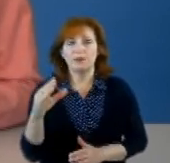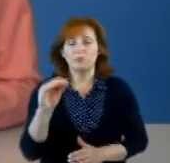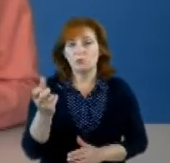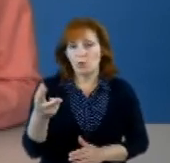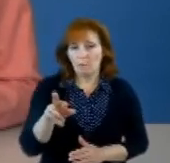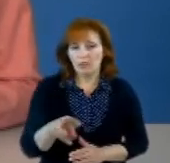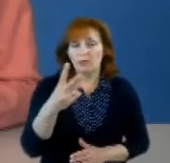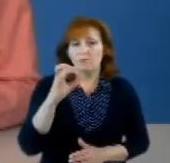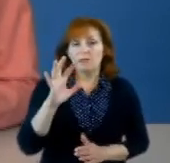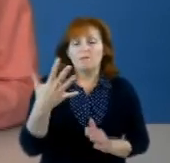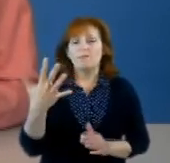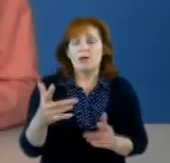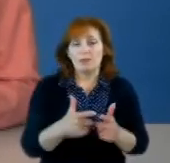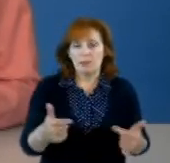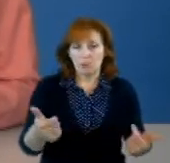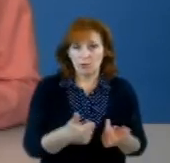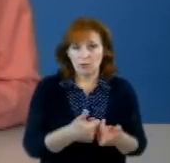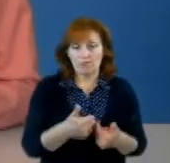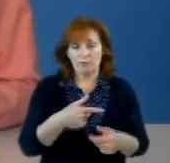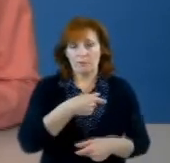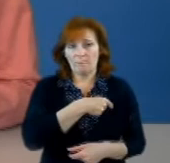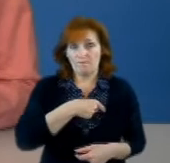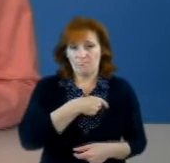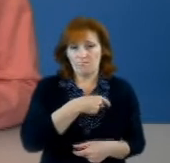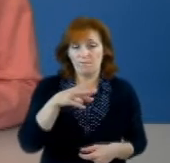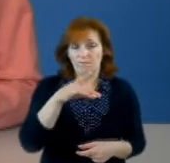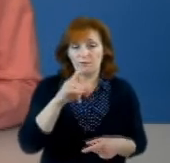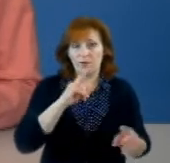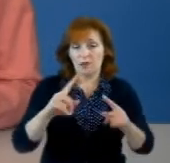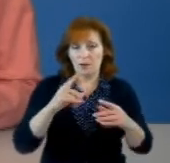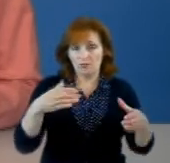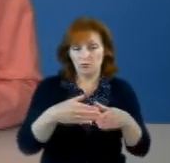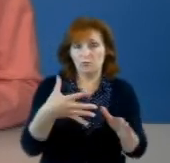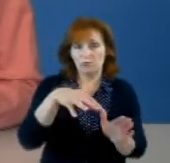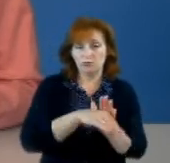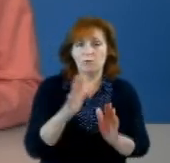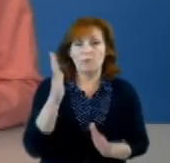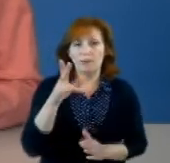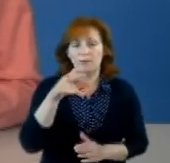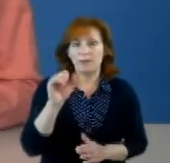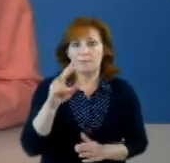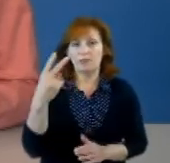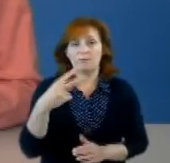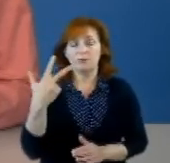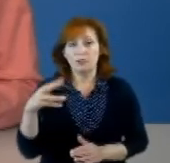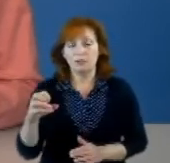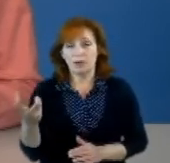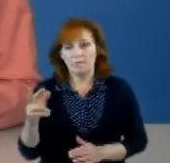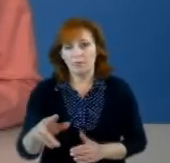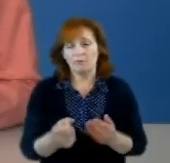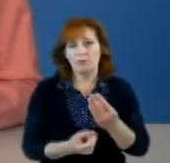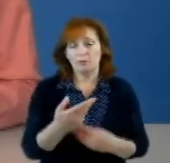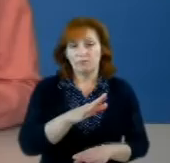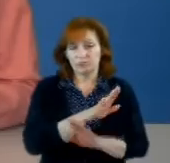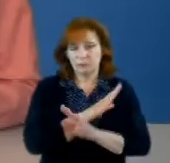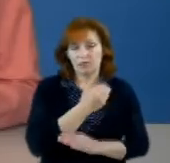205 округу в Раду у 2019 році пройшов Валерій Давиденко. 23 травня його знайшли мертвим в його ж офісі